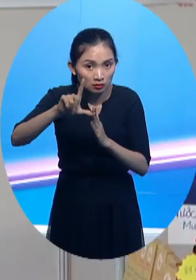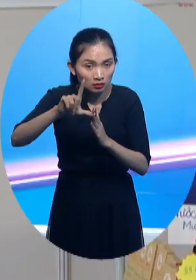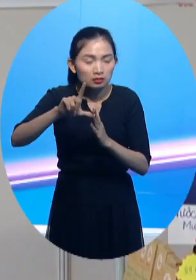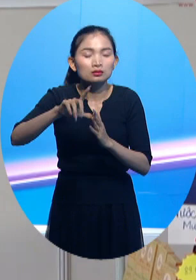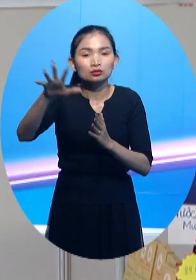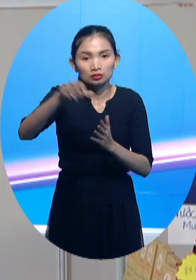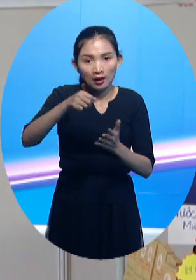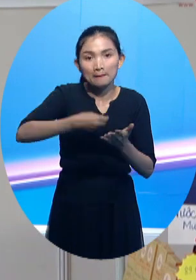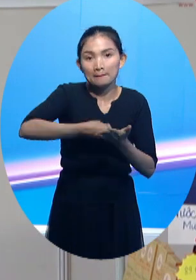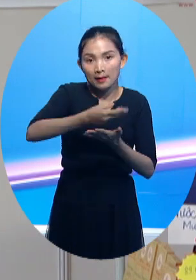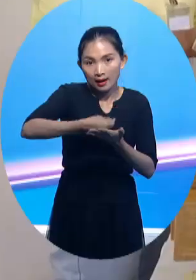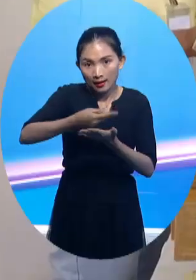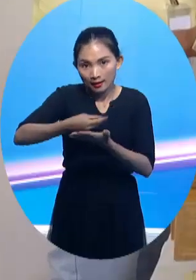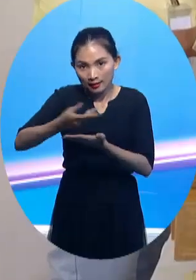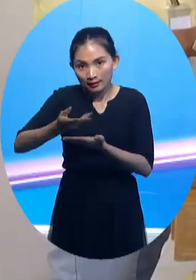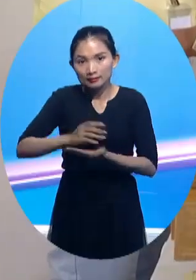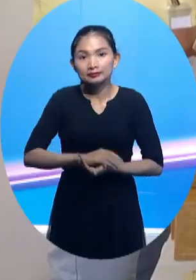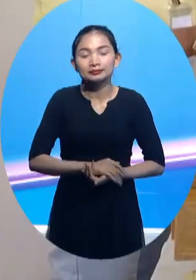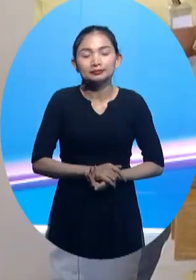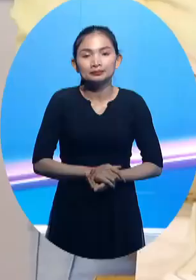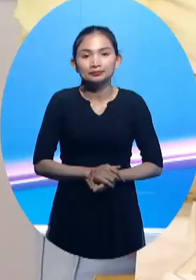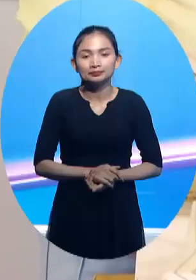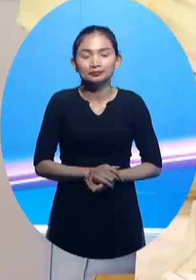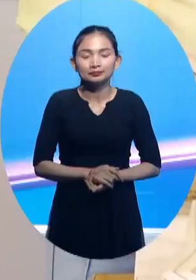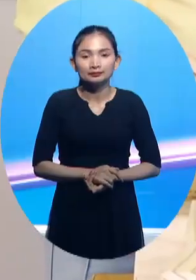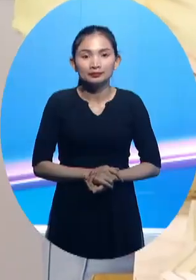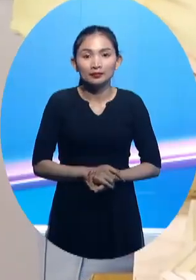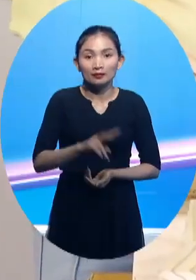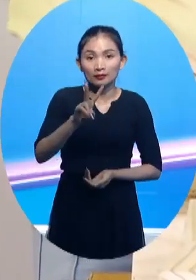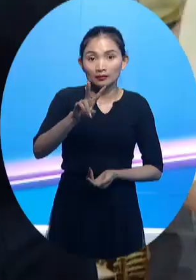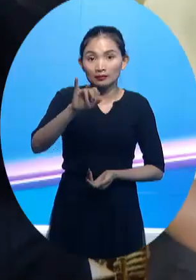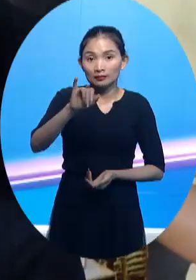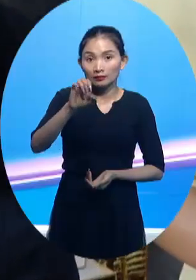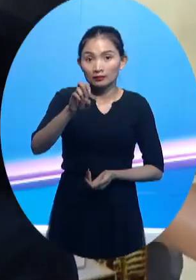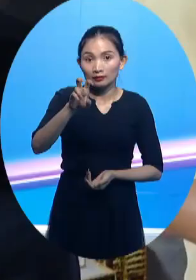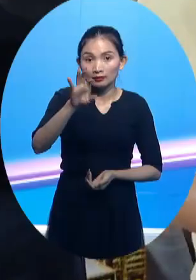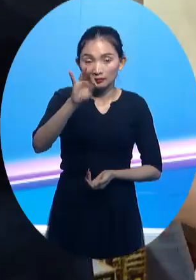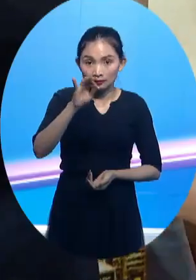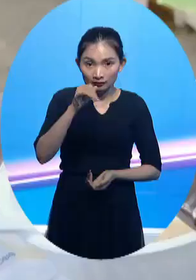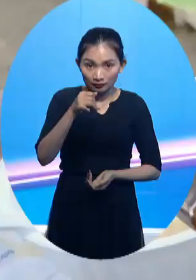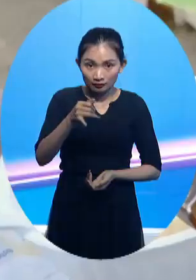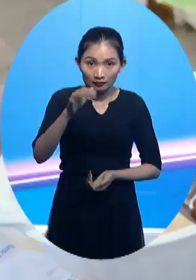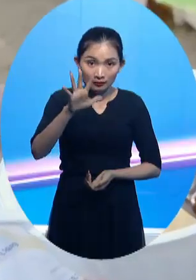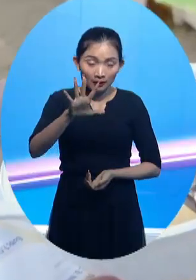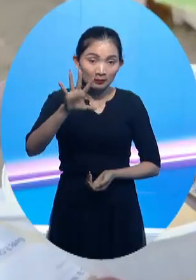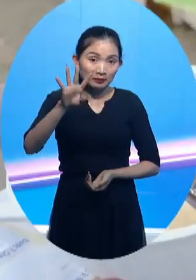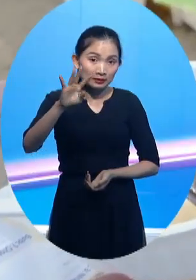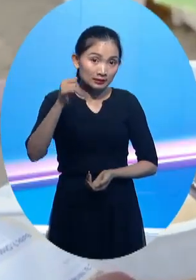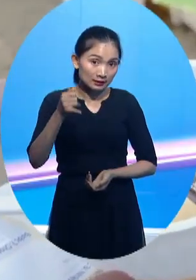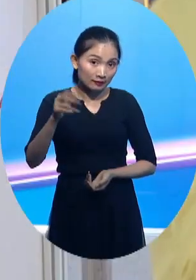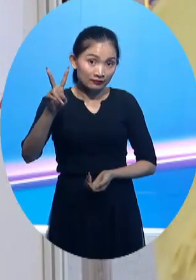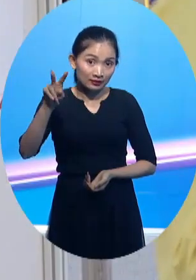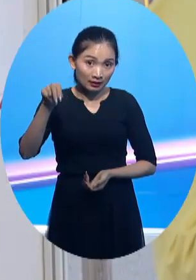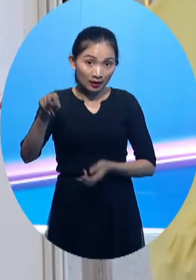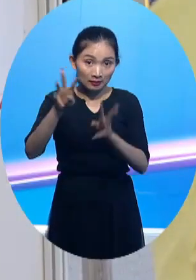đến người dân tốt hơn vi4 vietn t.vn là kênh bán hàng online các sản phẩm